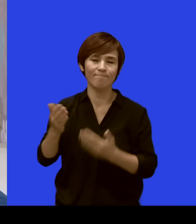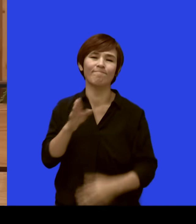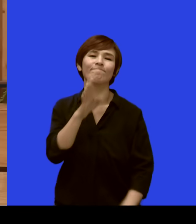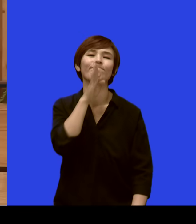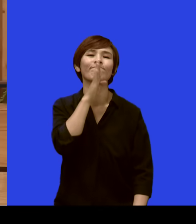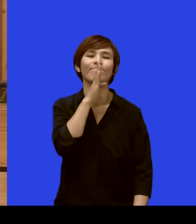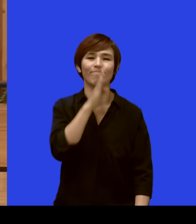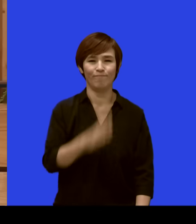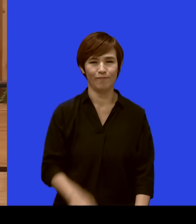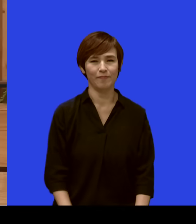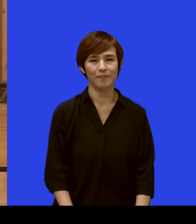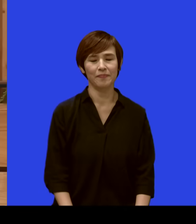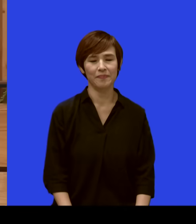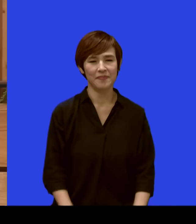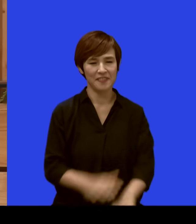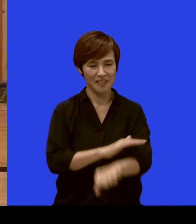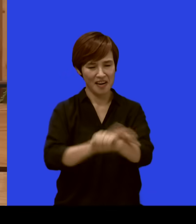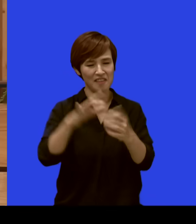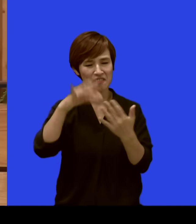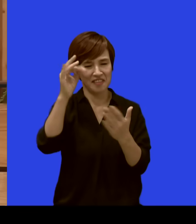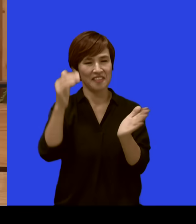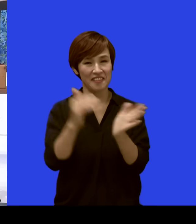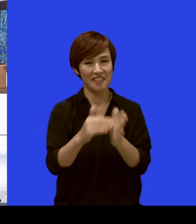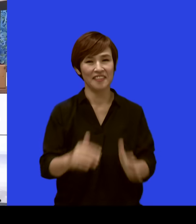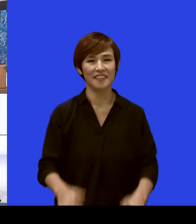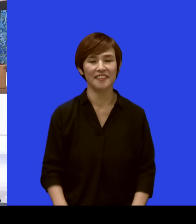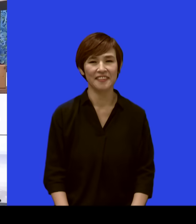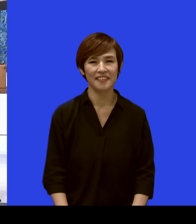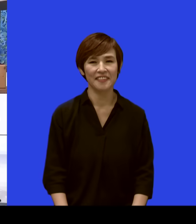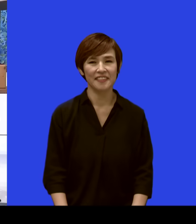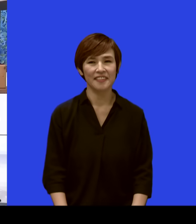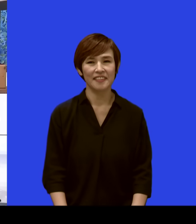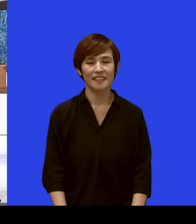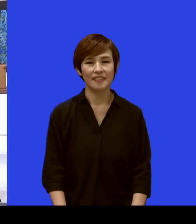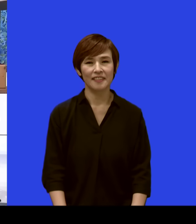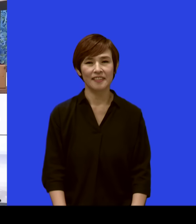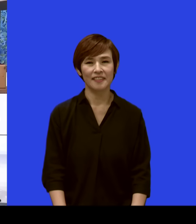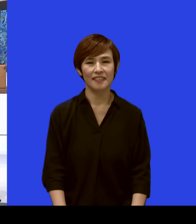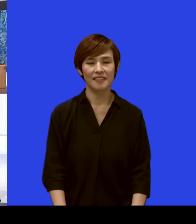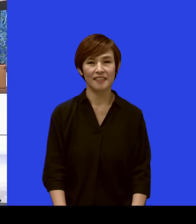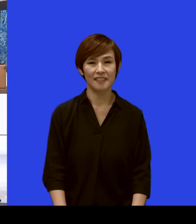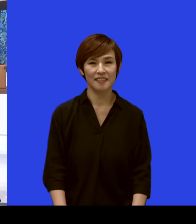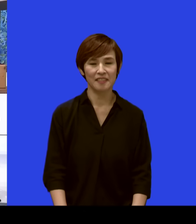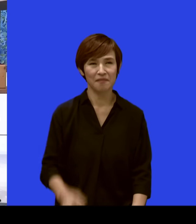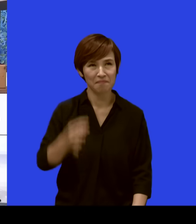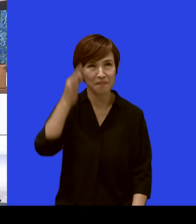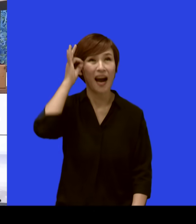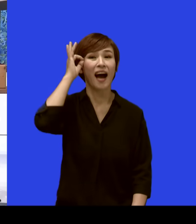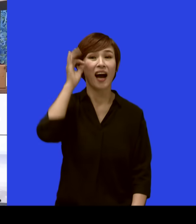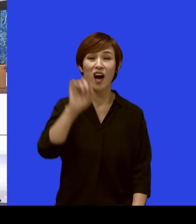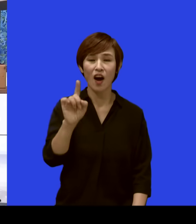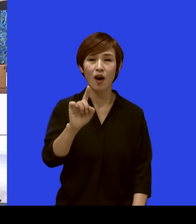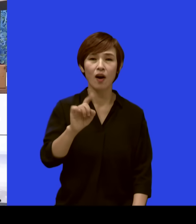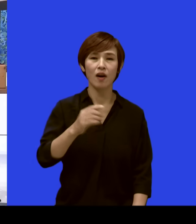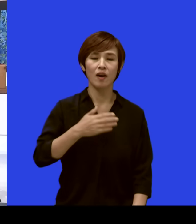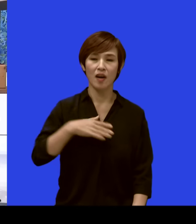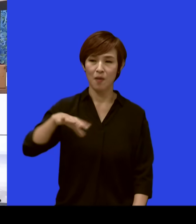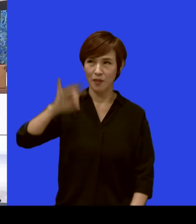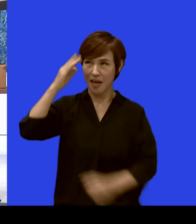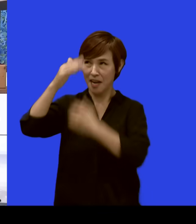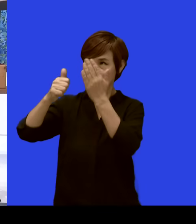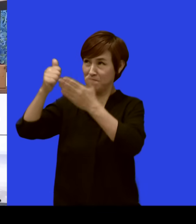거짓이 아닙니다. 그러니까 올바른 선택을 하셨네요. 하나님이 원하는 선택을. 근데 그거 말씀하시니까 갑자기 생각이 들었는데 내가 먼저